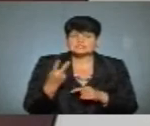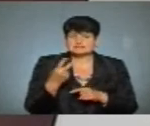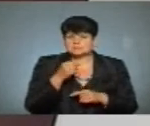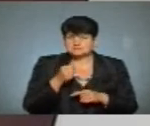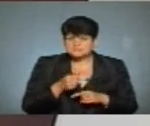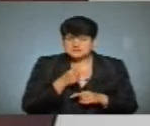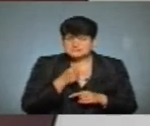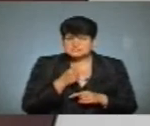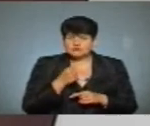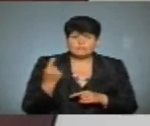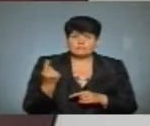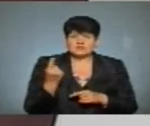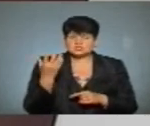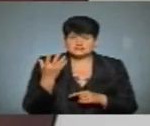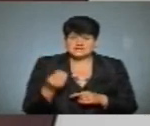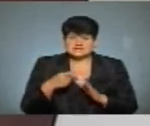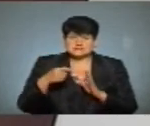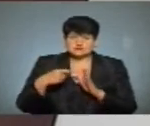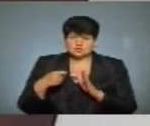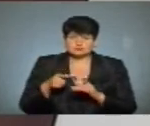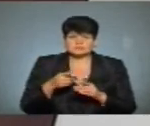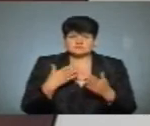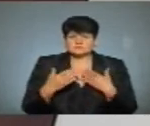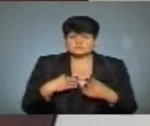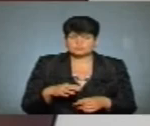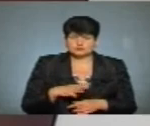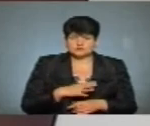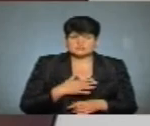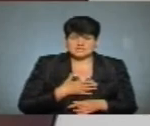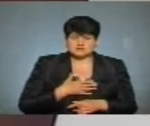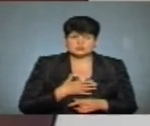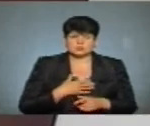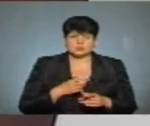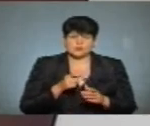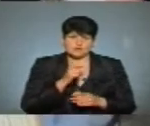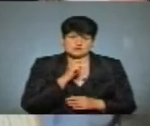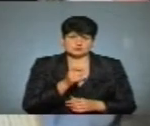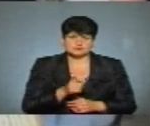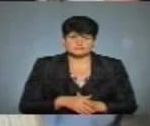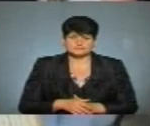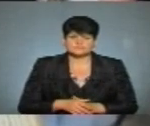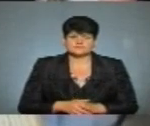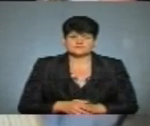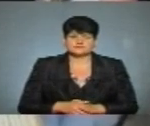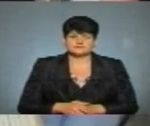за два місяці. У перший день зйомок з ним поспілкувався наш кореспондент Тарас Бурак.